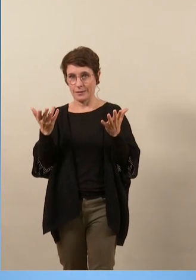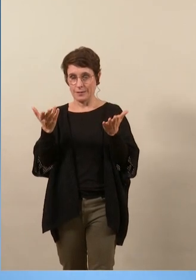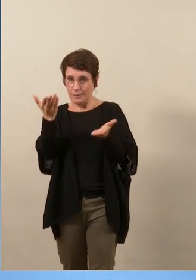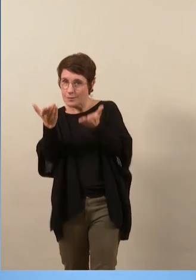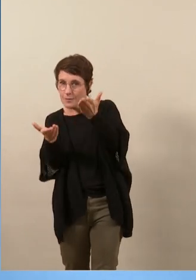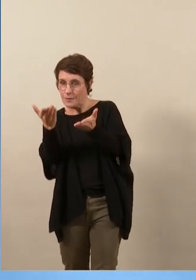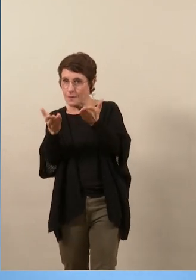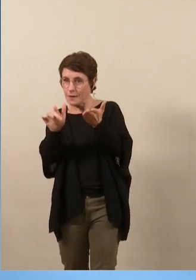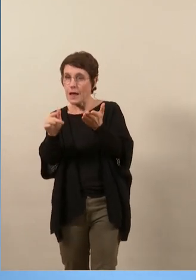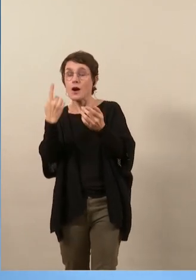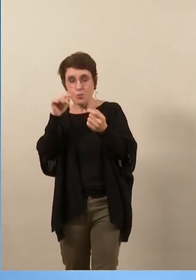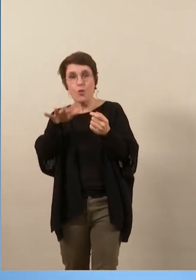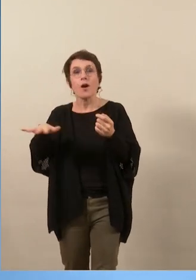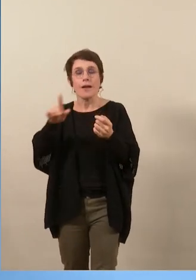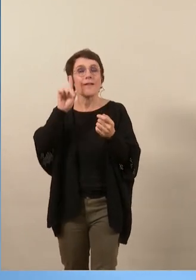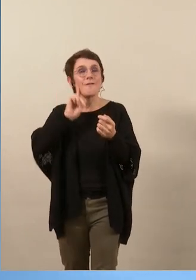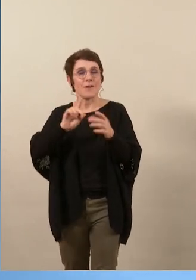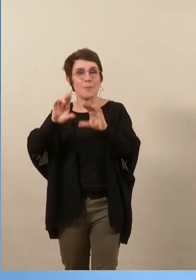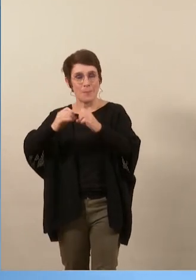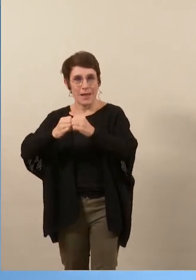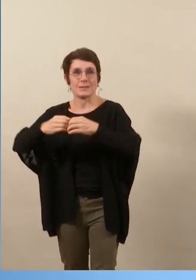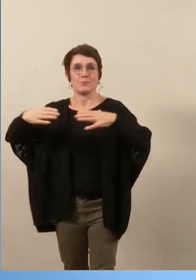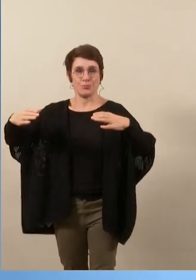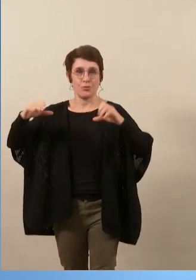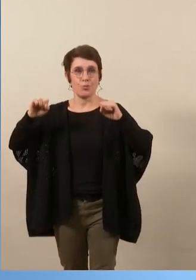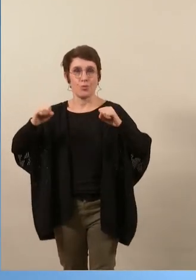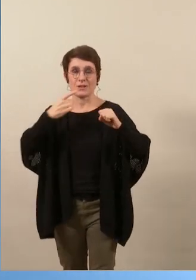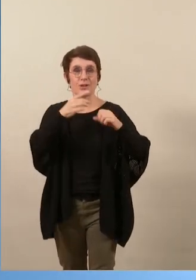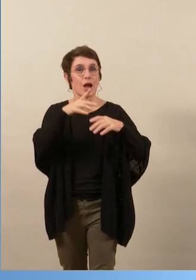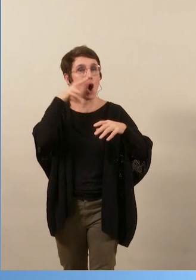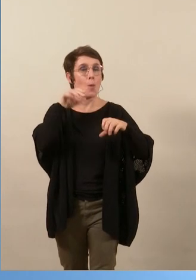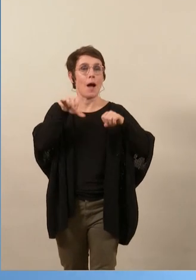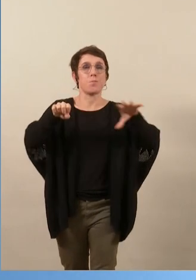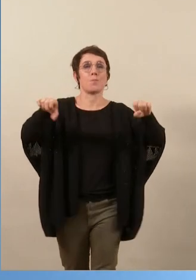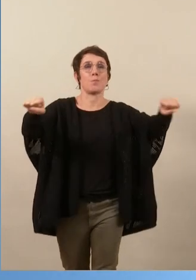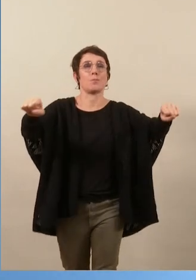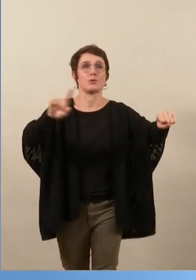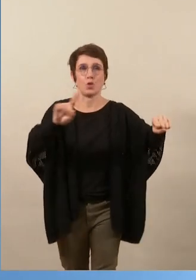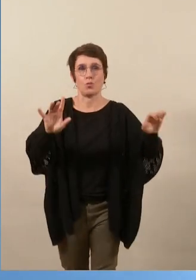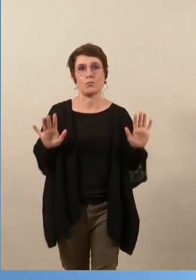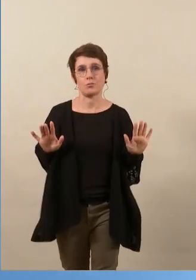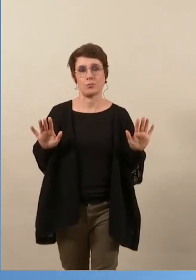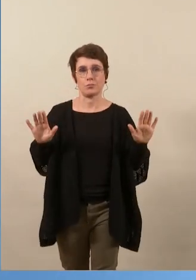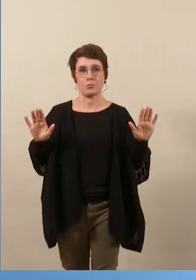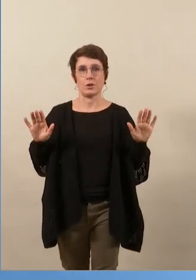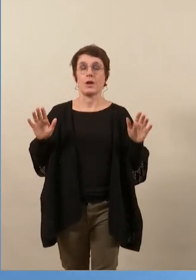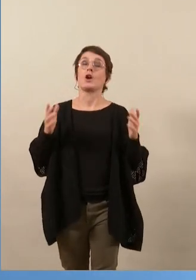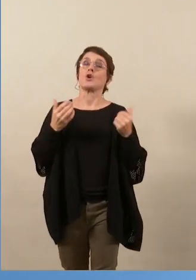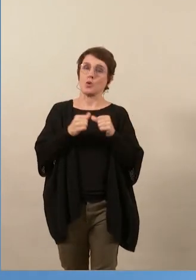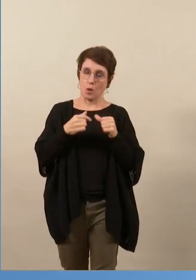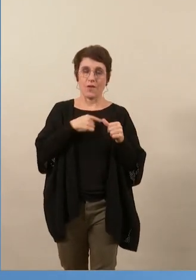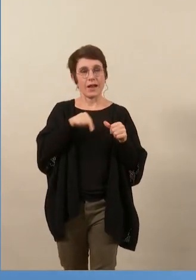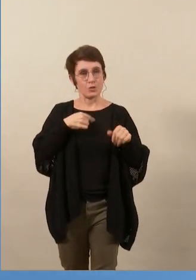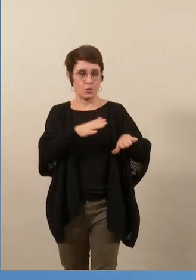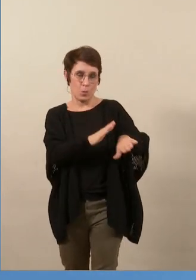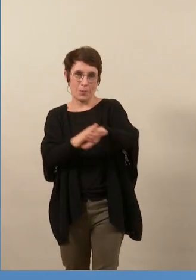femmes aient de la place et non que les hommes occupent tout l'espace et oui nous assumons le fait de faire de la prévention dès